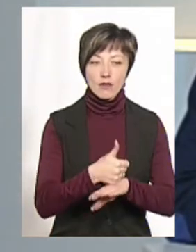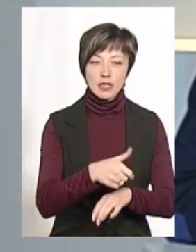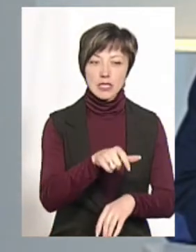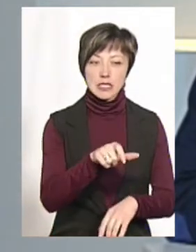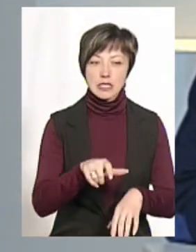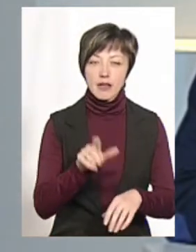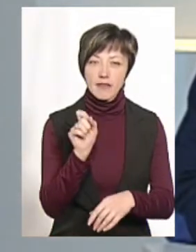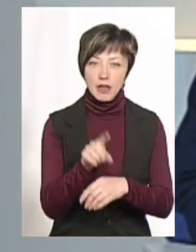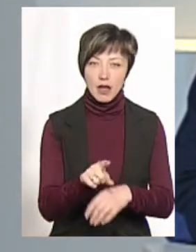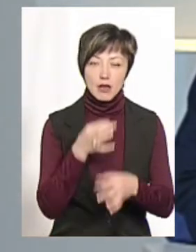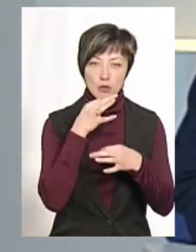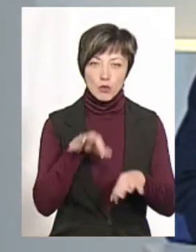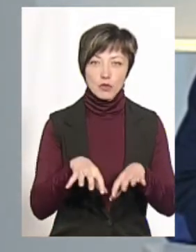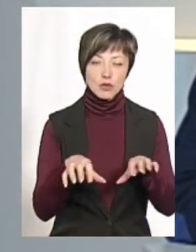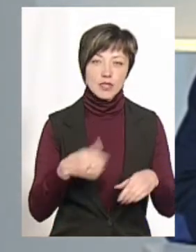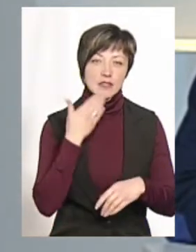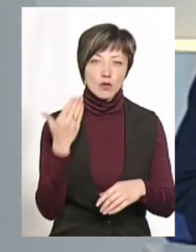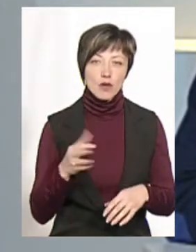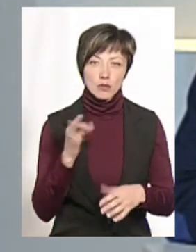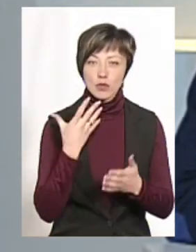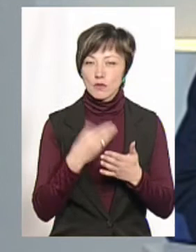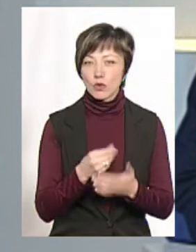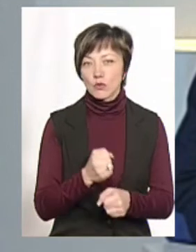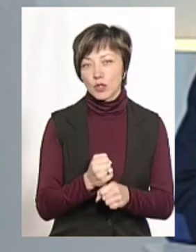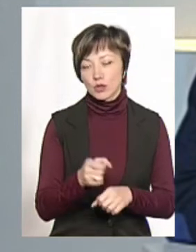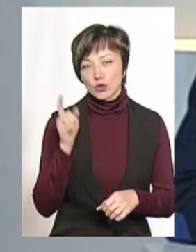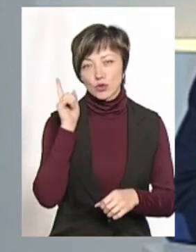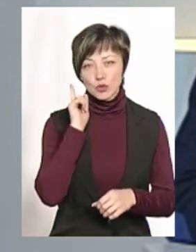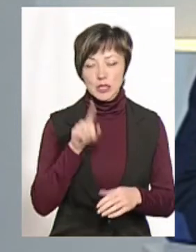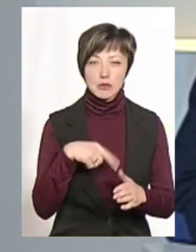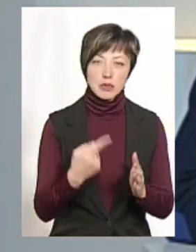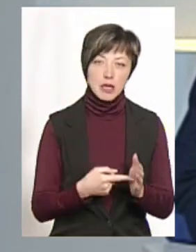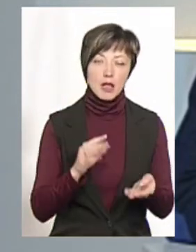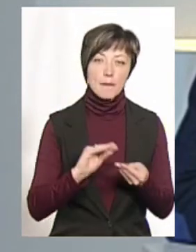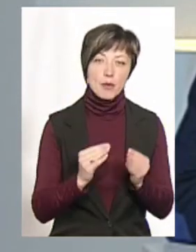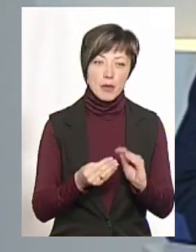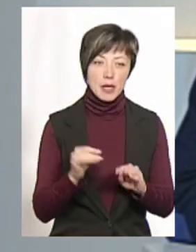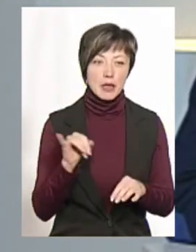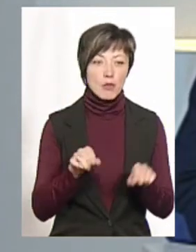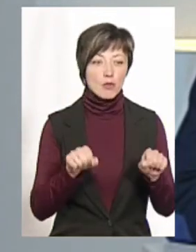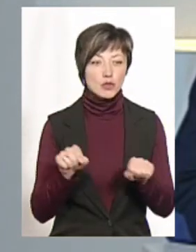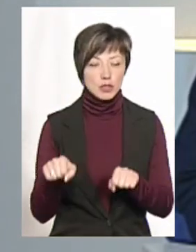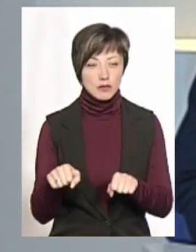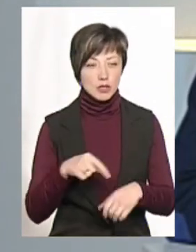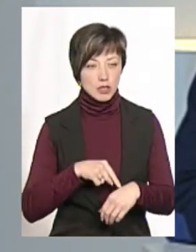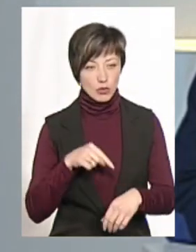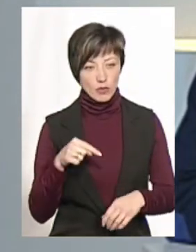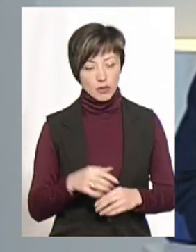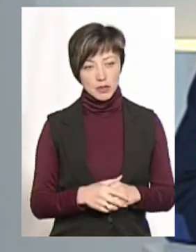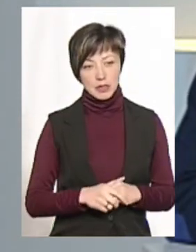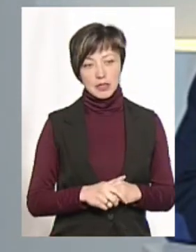будь-якого посадовця – звітувати про свою роботу, чути запитання, чути проблематику, ну, і по можливості на неї